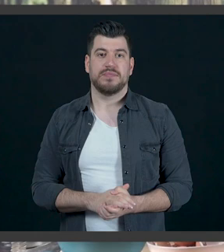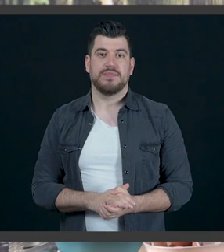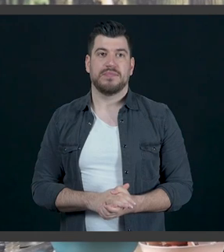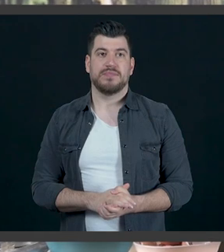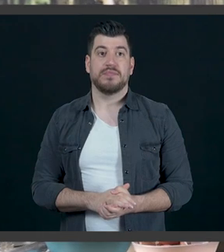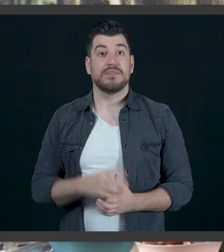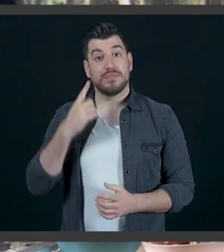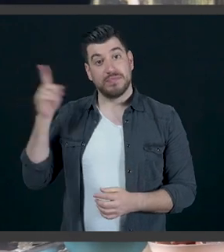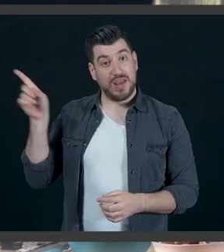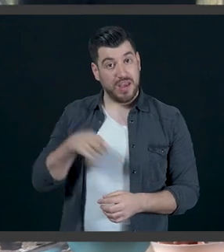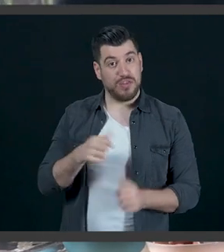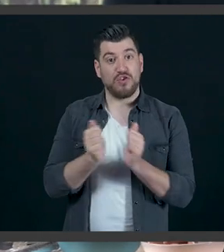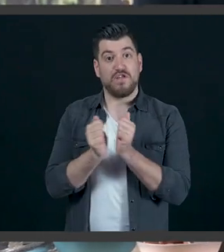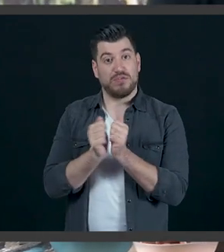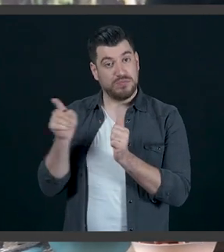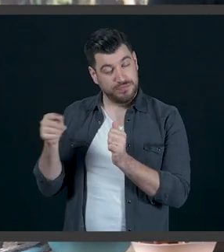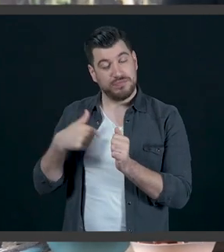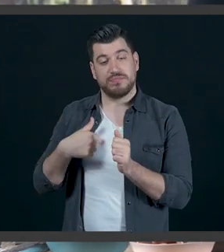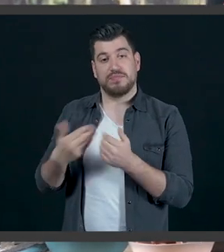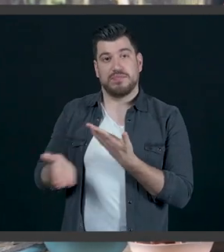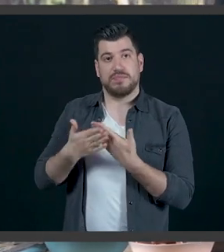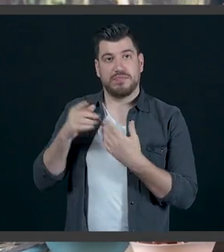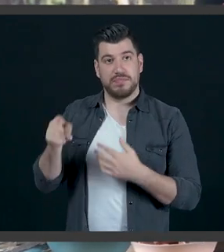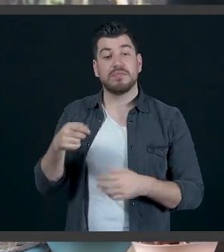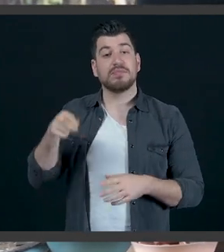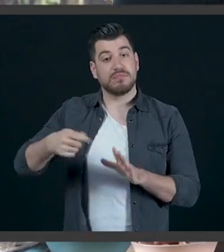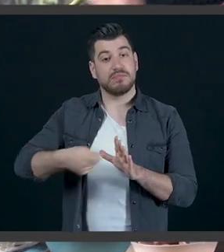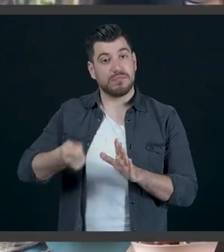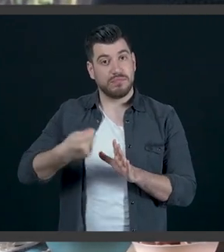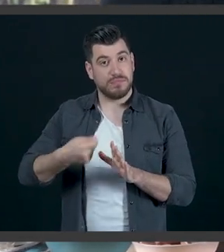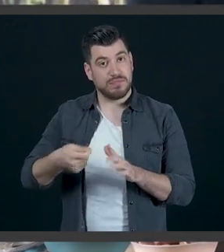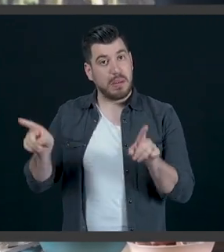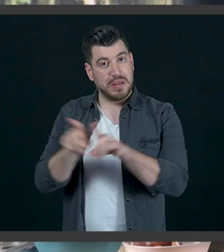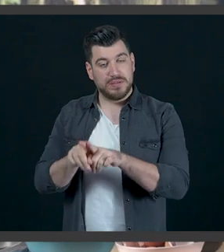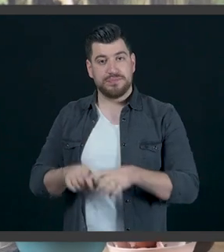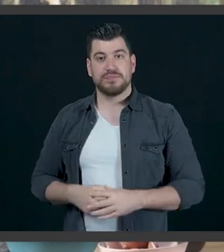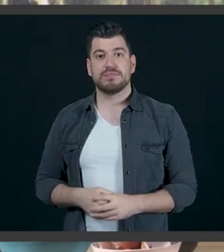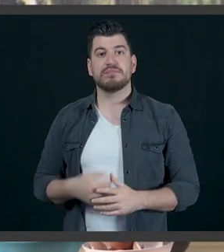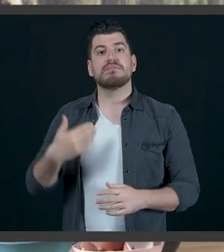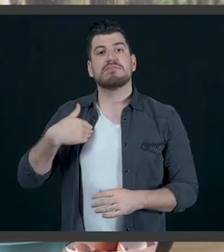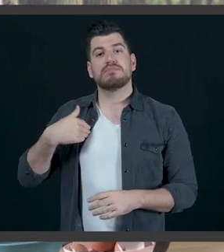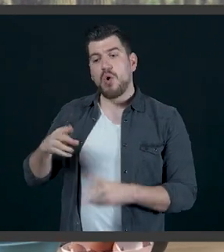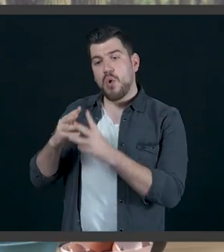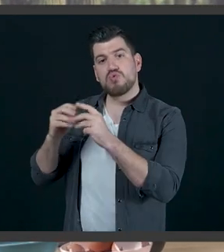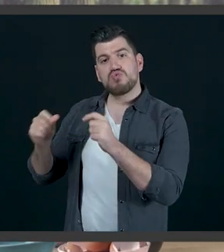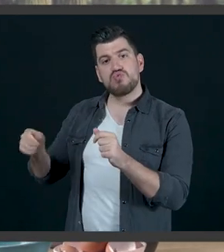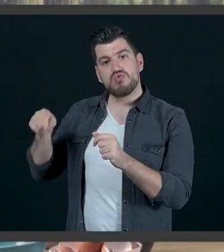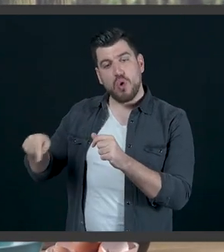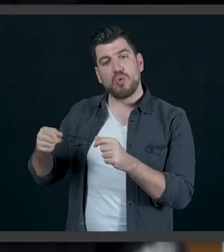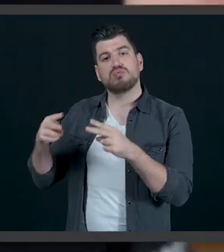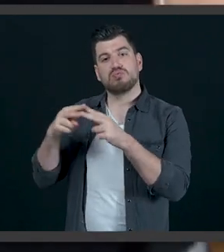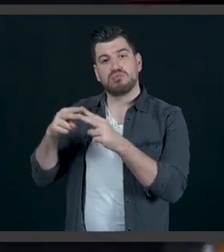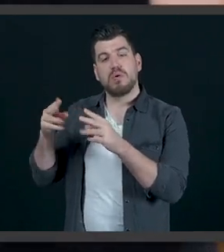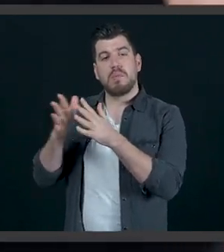Έρχεται και ο Γιώργος λίγο σήμερα να βοηθήσει. Θα συνεχίζει να χτυπάς εδώ πέρα την αυγοκατάσταση μαζί με τη ζάχαρη και εγώ εδώ πέρα θα λιώνω τη σοκολάτα μαζί με το